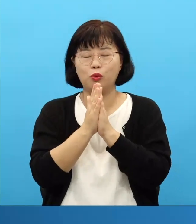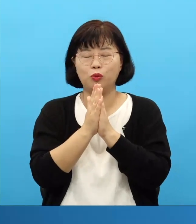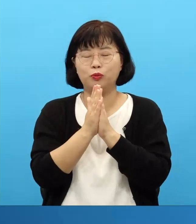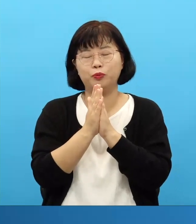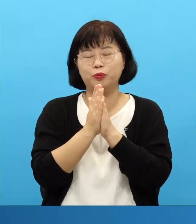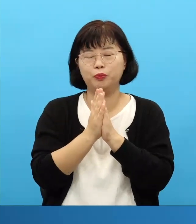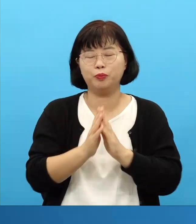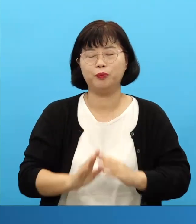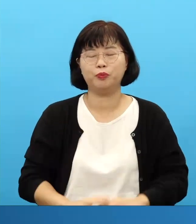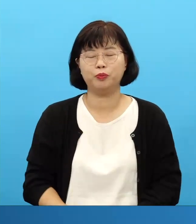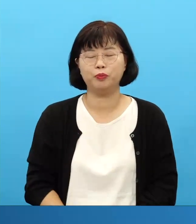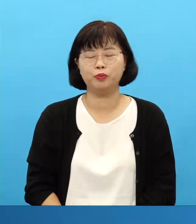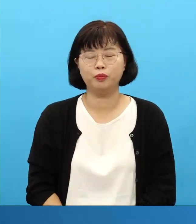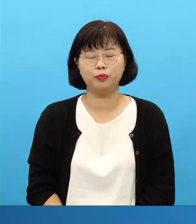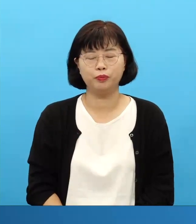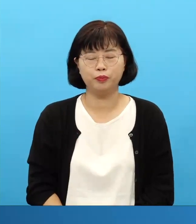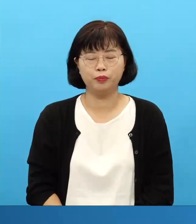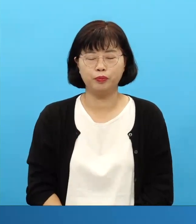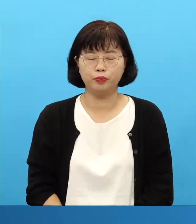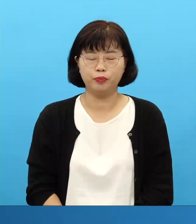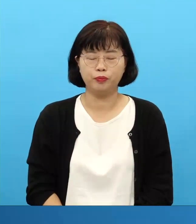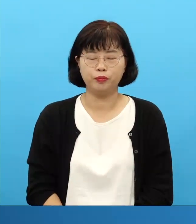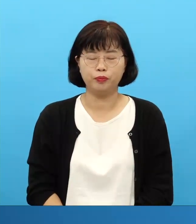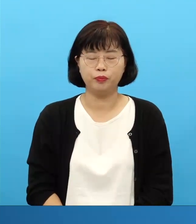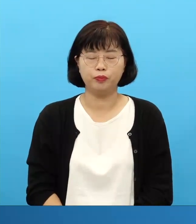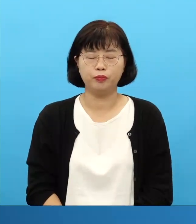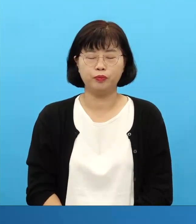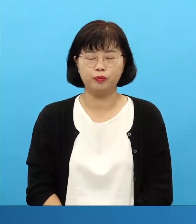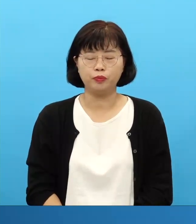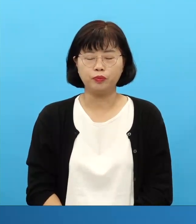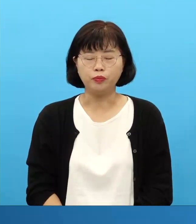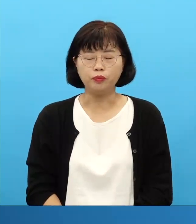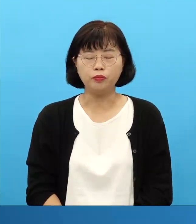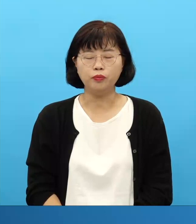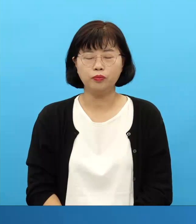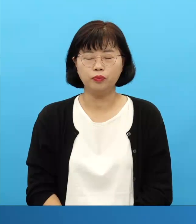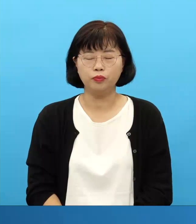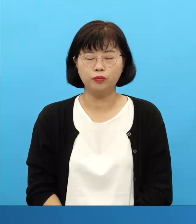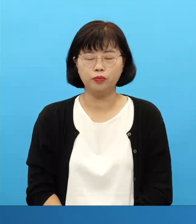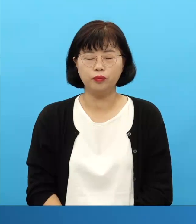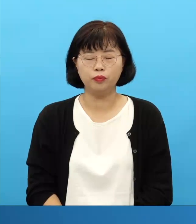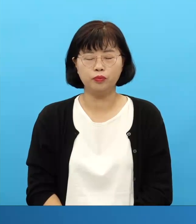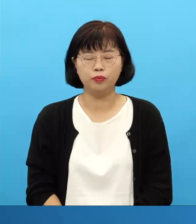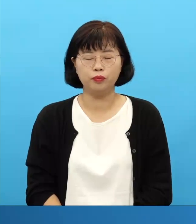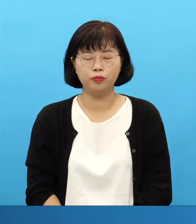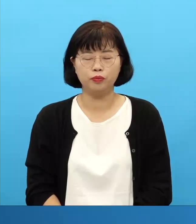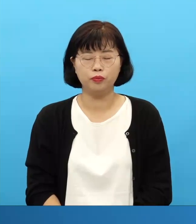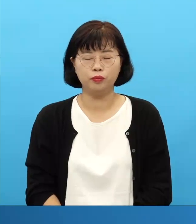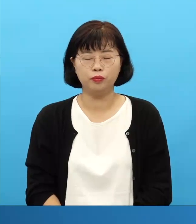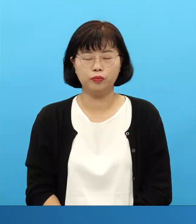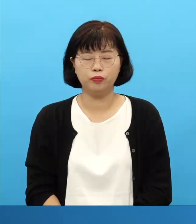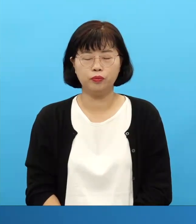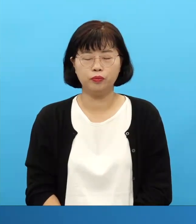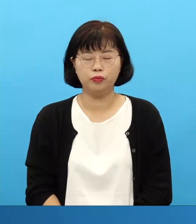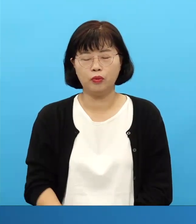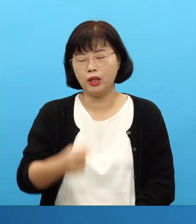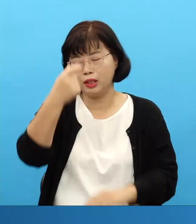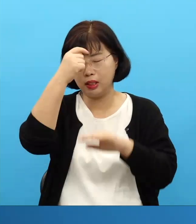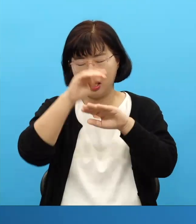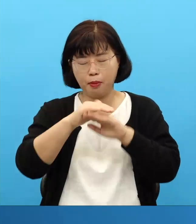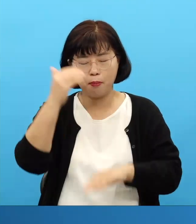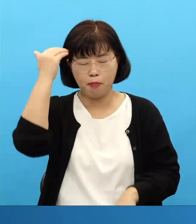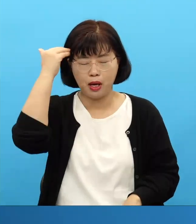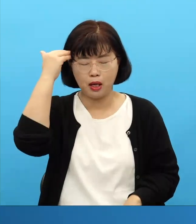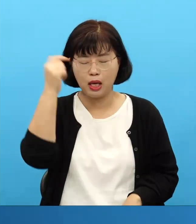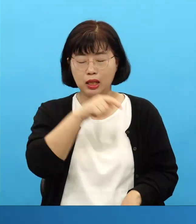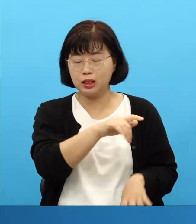through prayer and meditation, may it become a realm of blessing for all affinities and healing. 예배를 방해하는